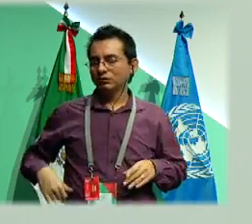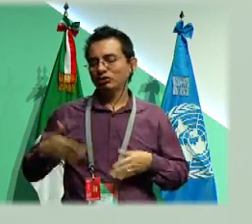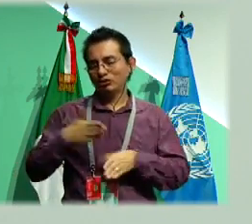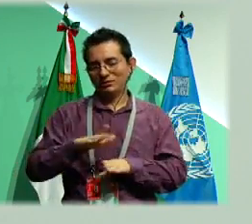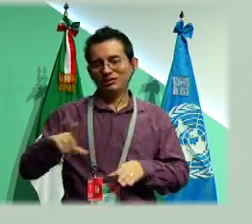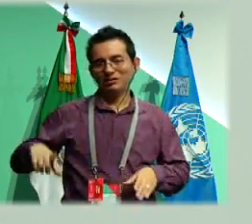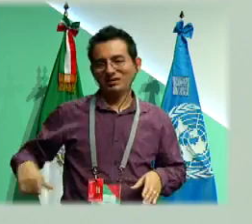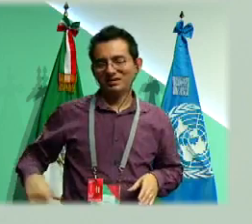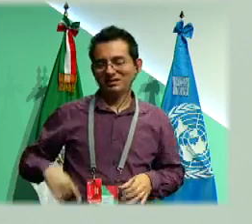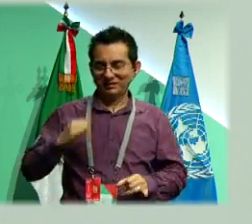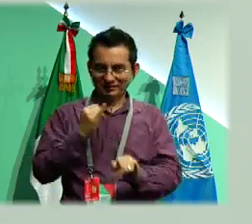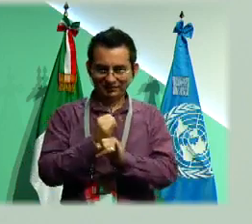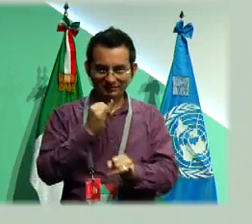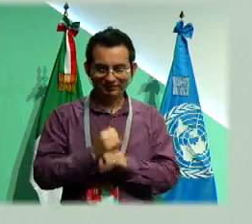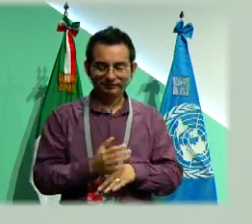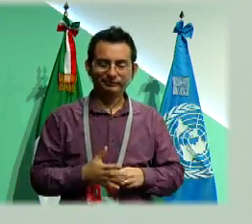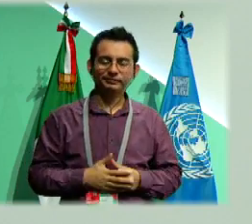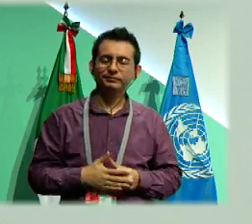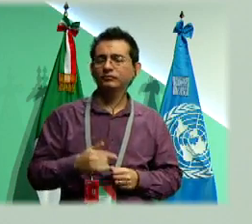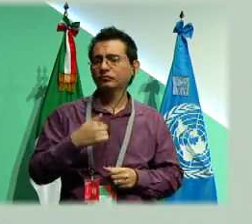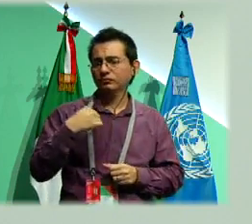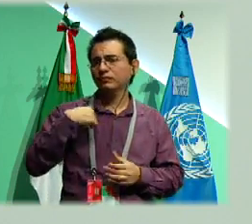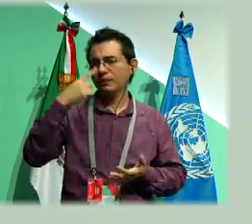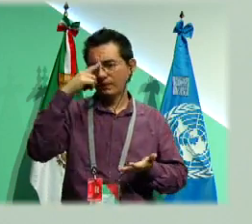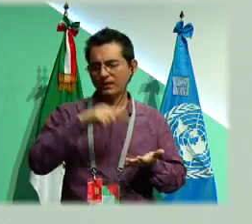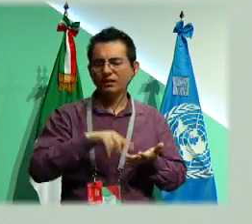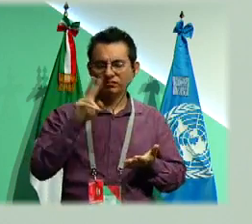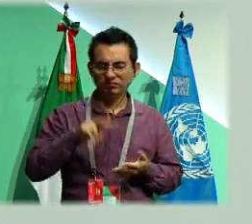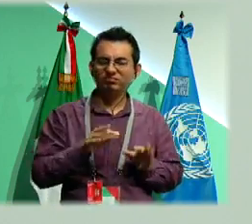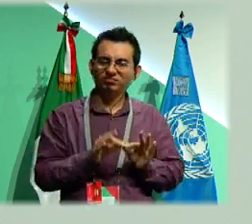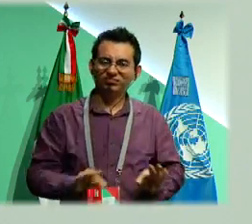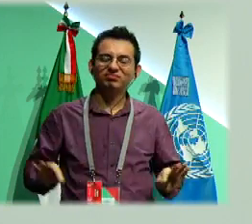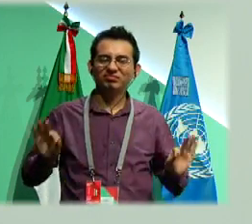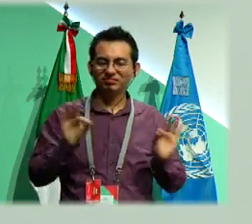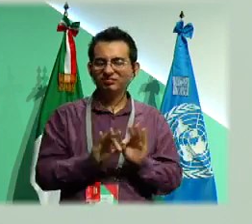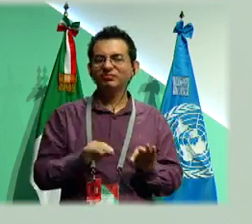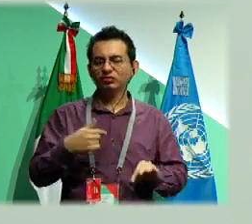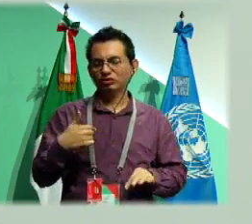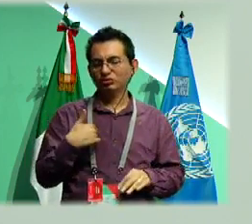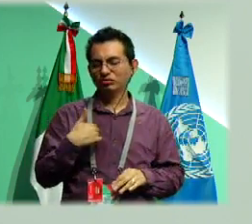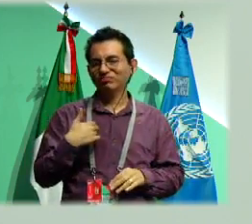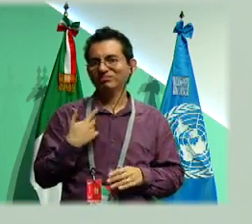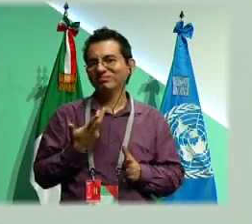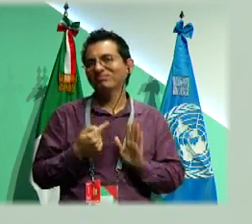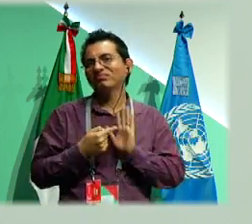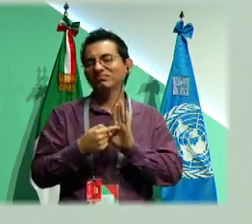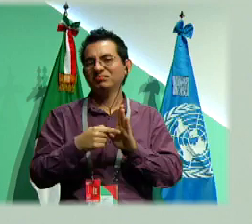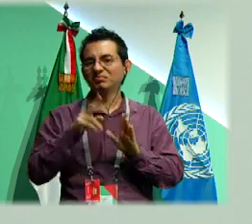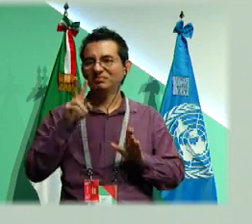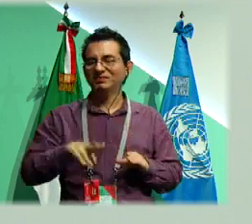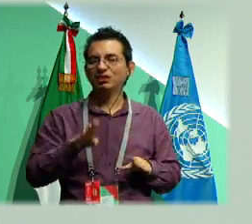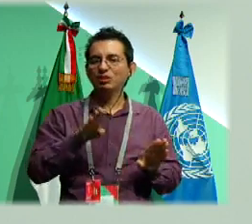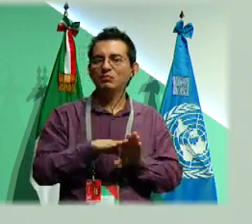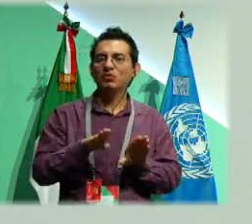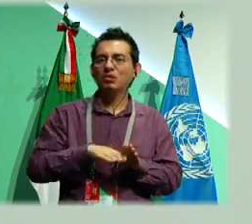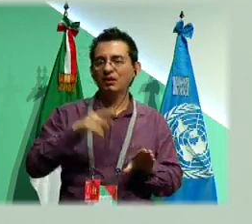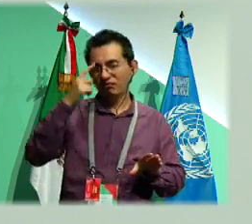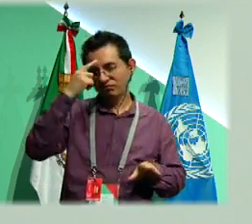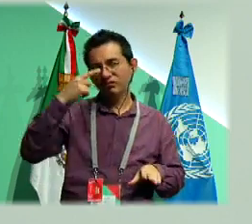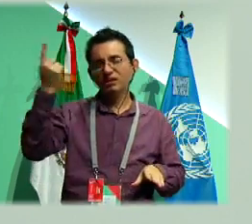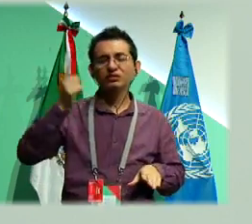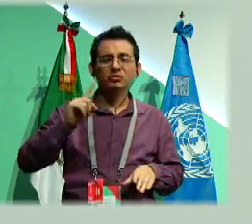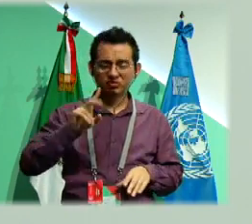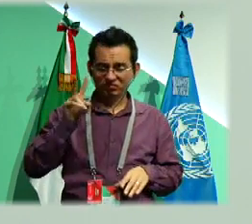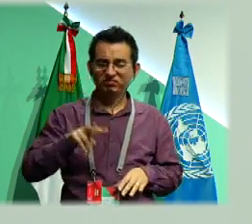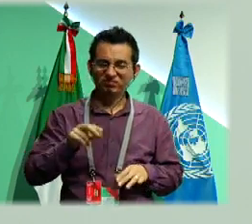commerce. Il était suggéré que ces changements ne sont pas faciles à mettre en œuvre à cause de la manière avec